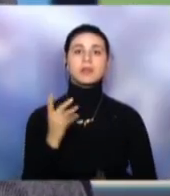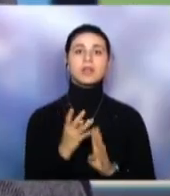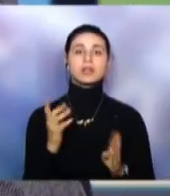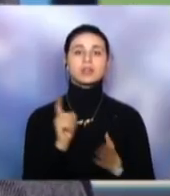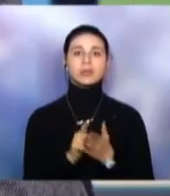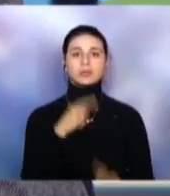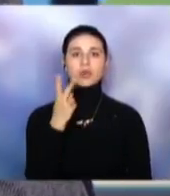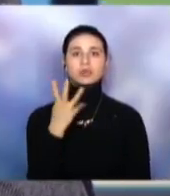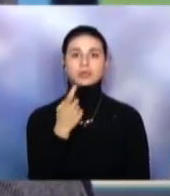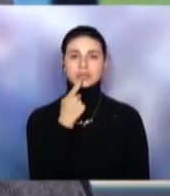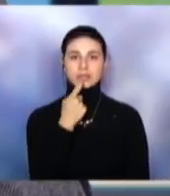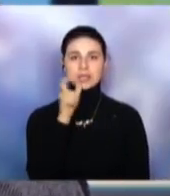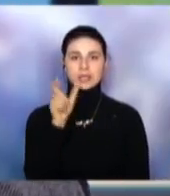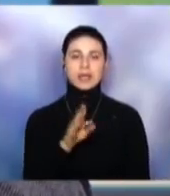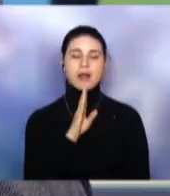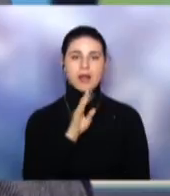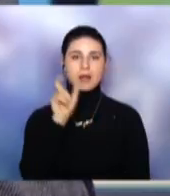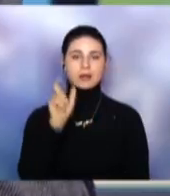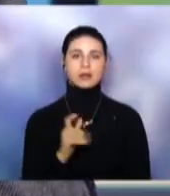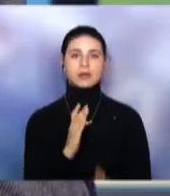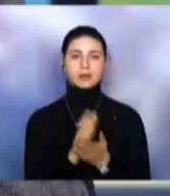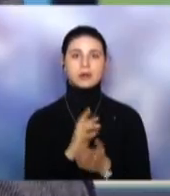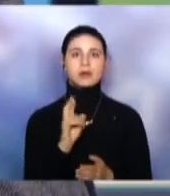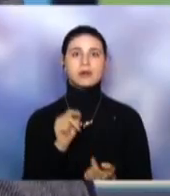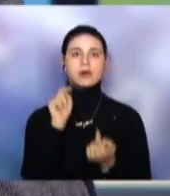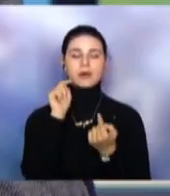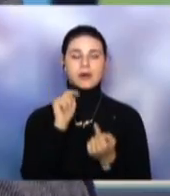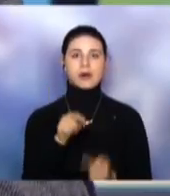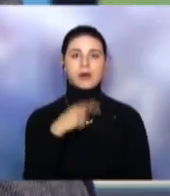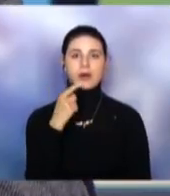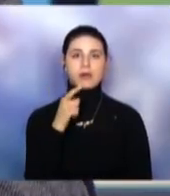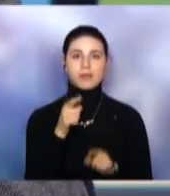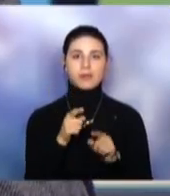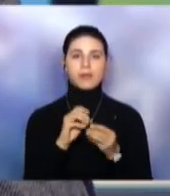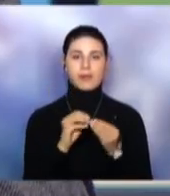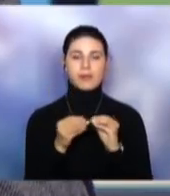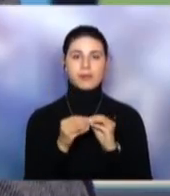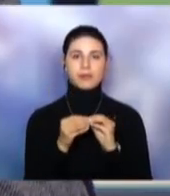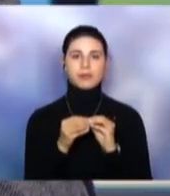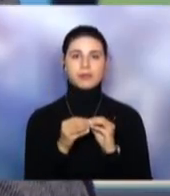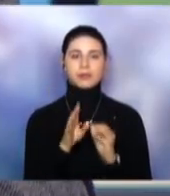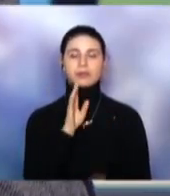გავითვალისწინებთ ასაკს, თუ გავითვალისწინებთ სქესს და შესაბამისად აღნიშნულ სიმპტომატიკას,